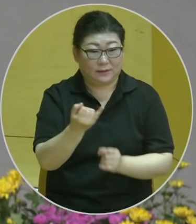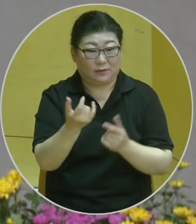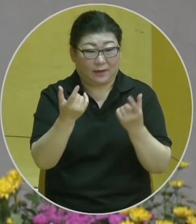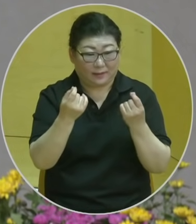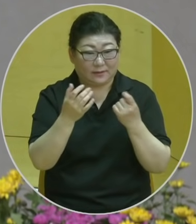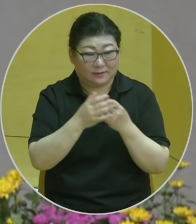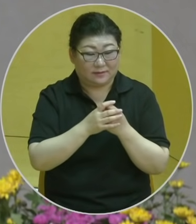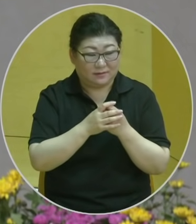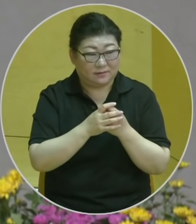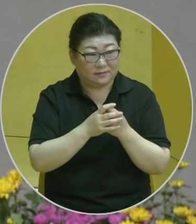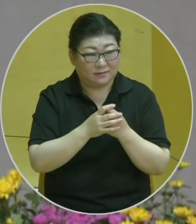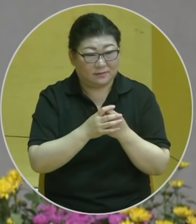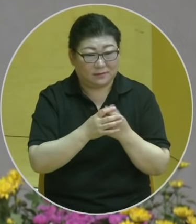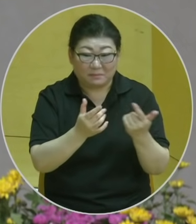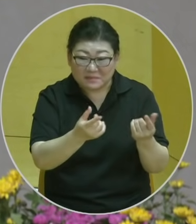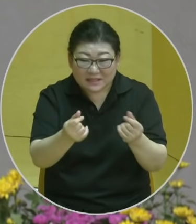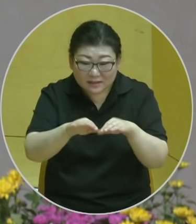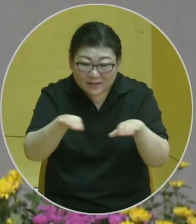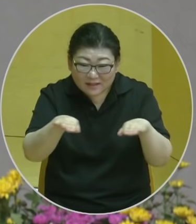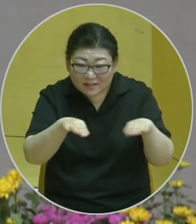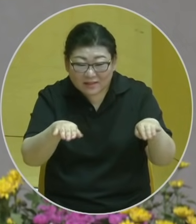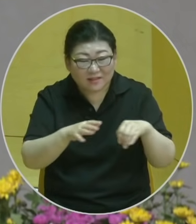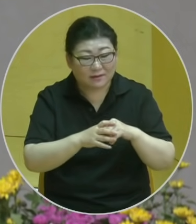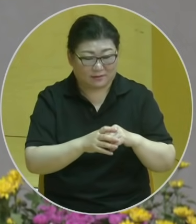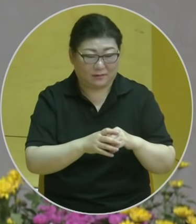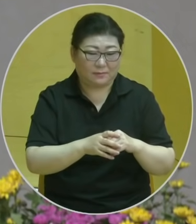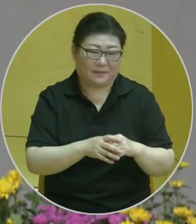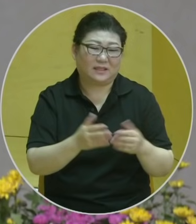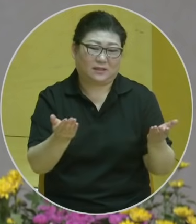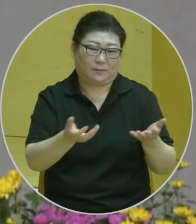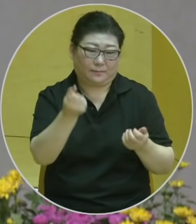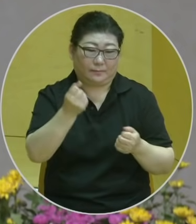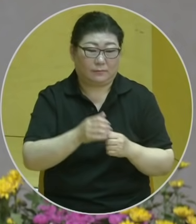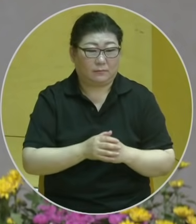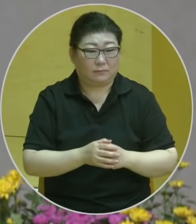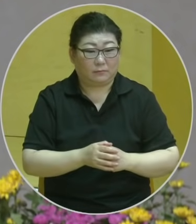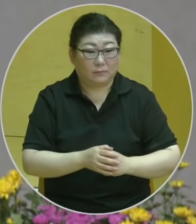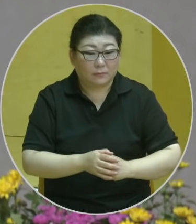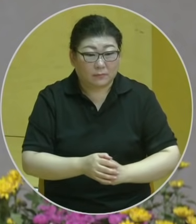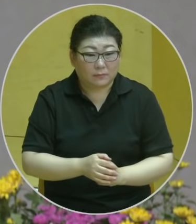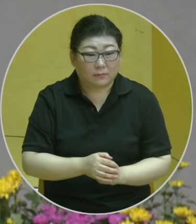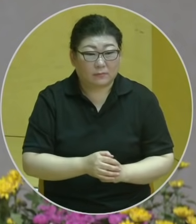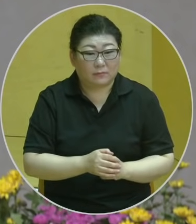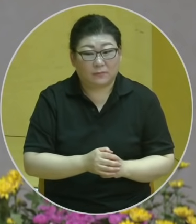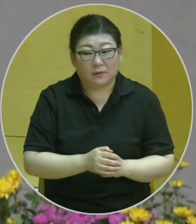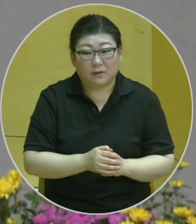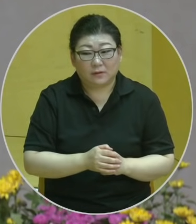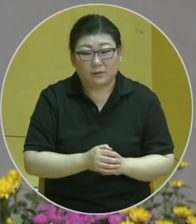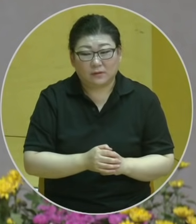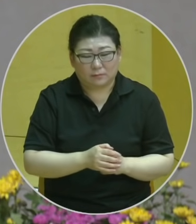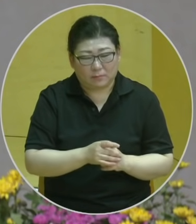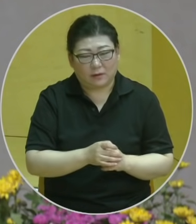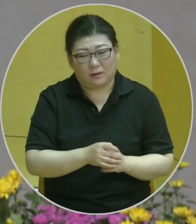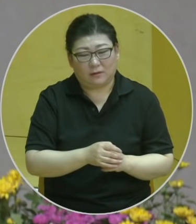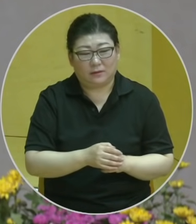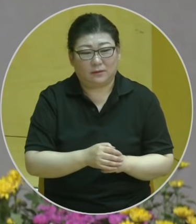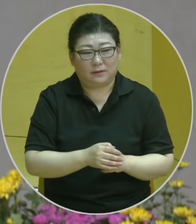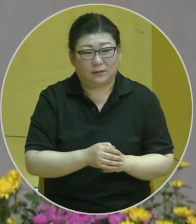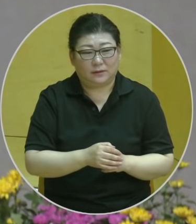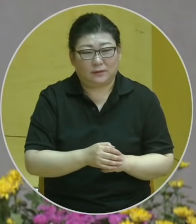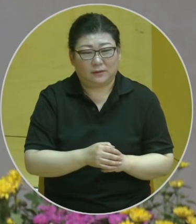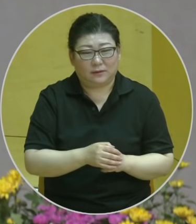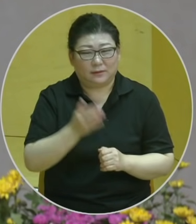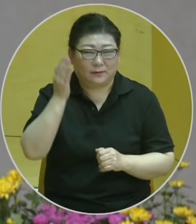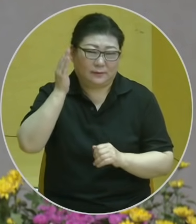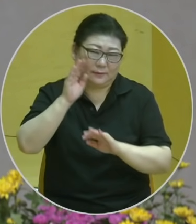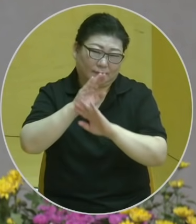말미암아 극적인 변화가 일어나서 하늘 이 무대에 아름답게 쓰임받는 사람으로 변화될 수가